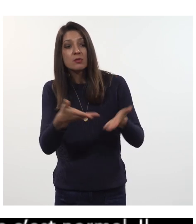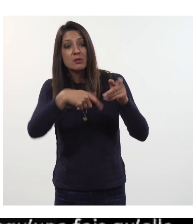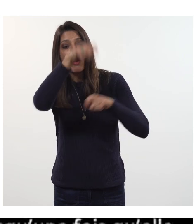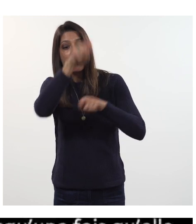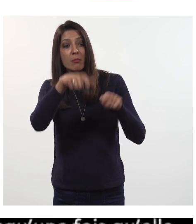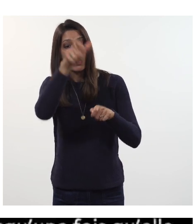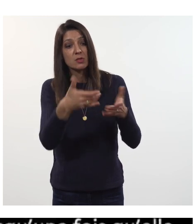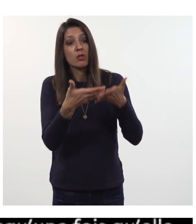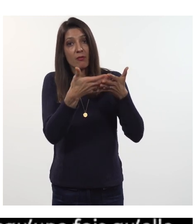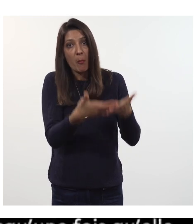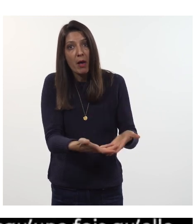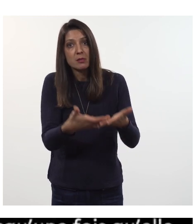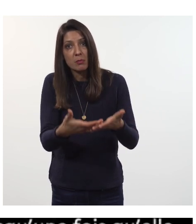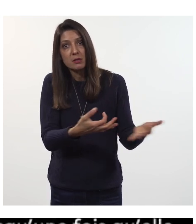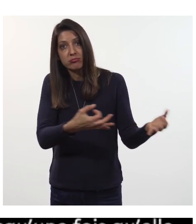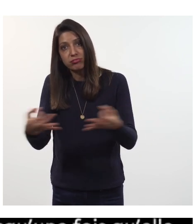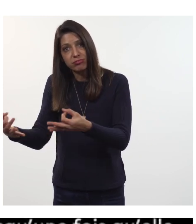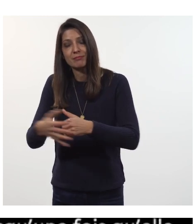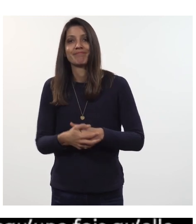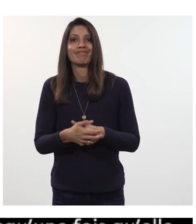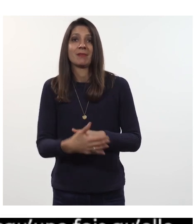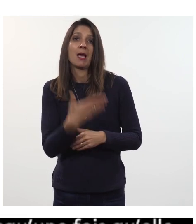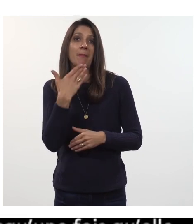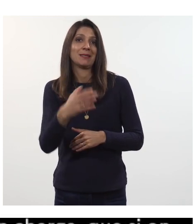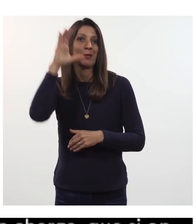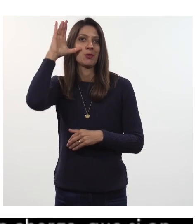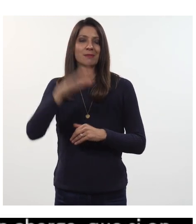personnes. Je vous remercie pour votre attention.